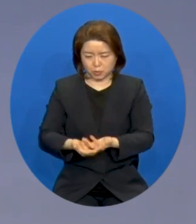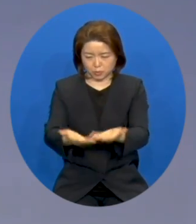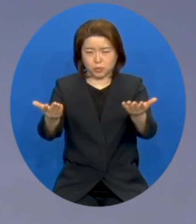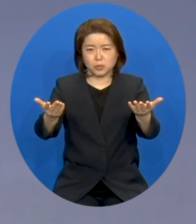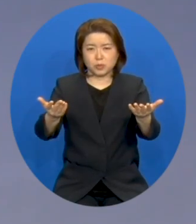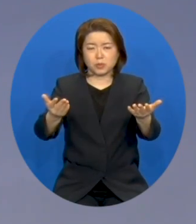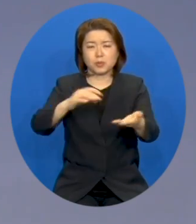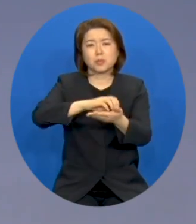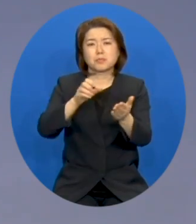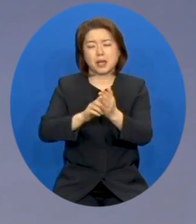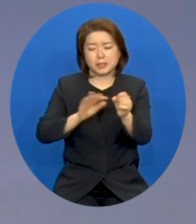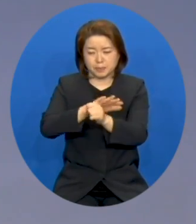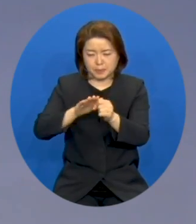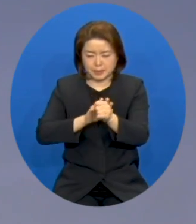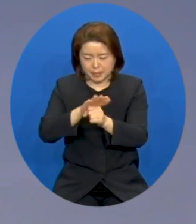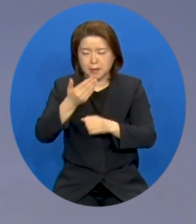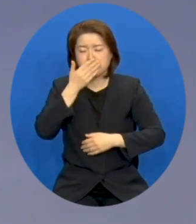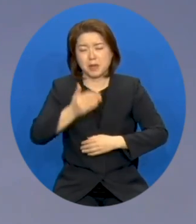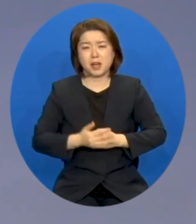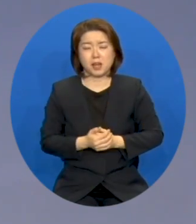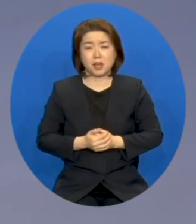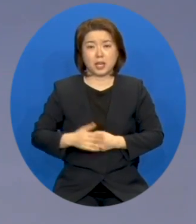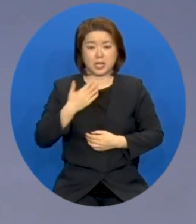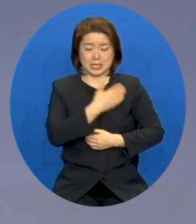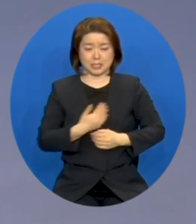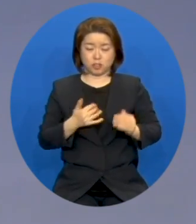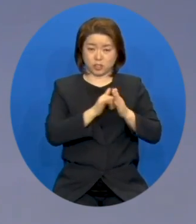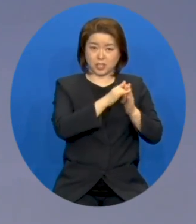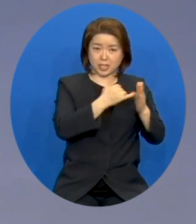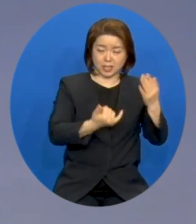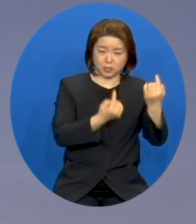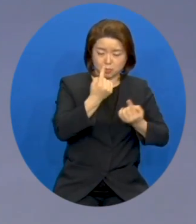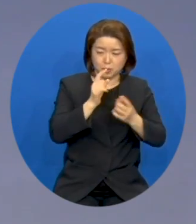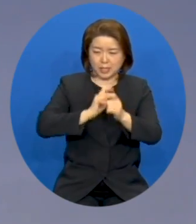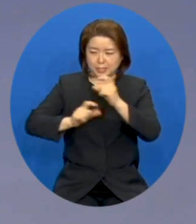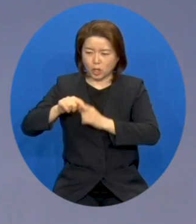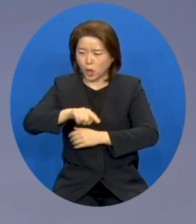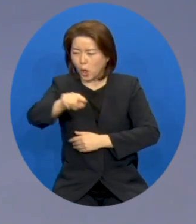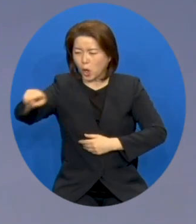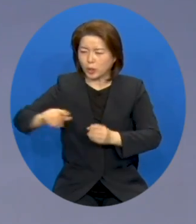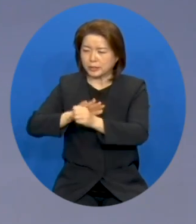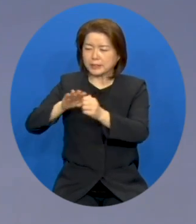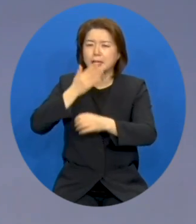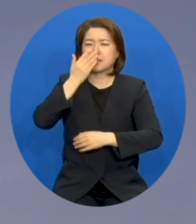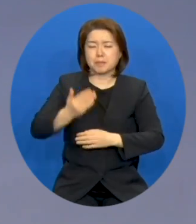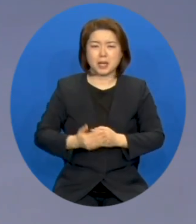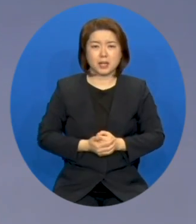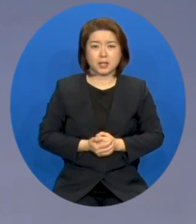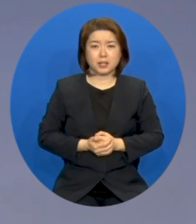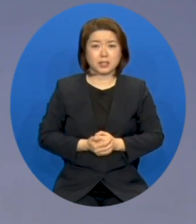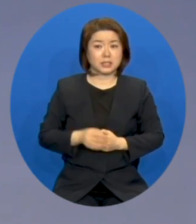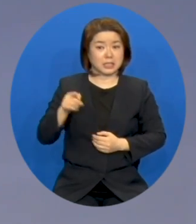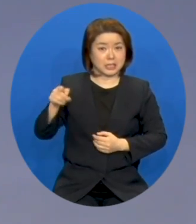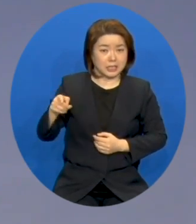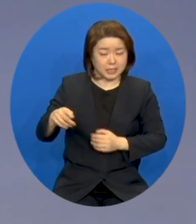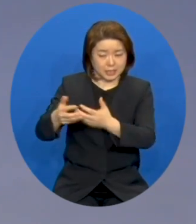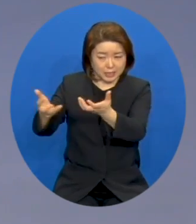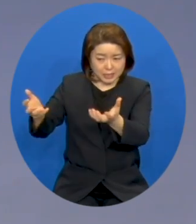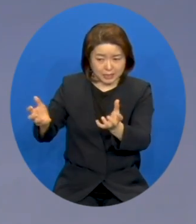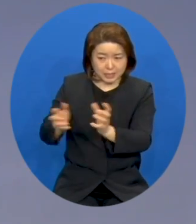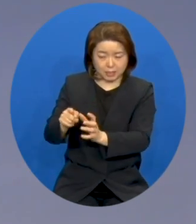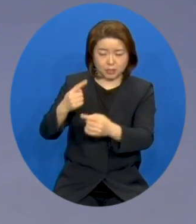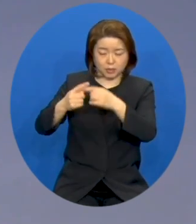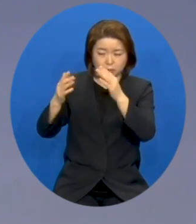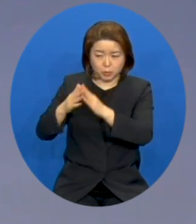그렇게 사랑이 됩니다. 육신의 가족보다 더 사랑이 됩니다. 그런 사람이 있다는 게, 그런